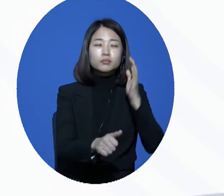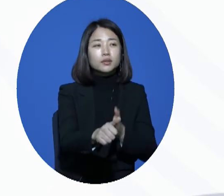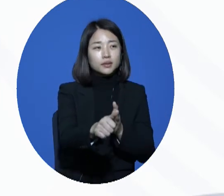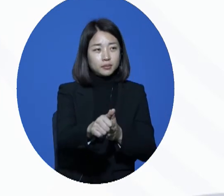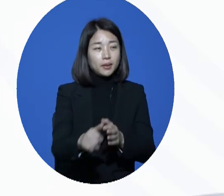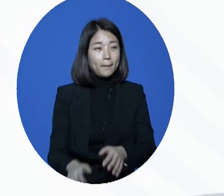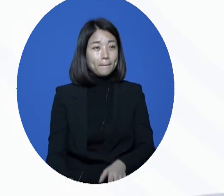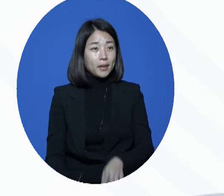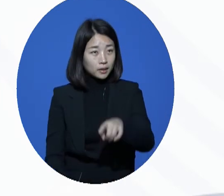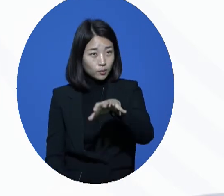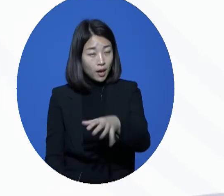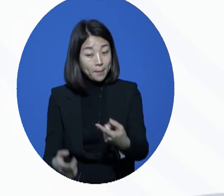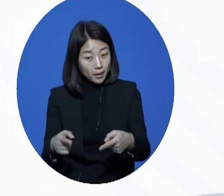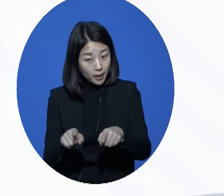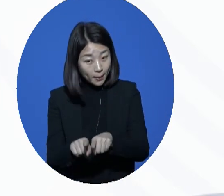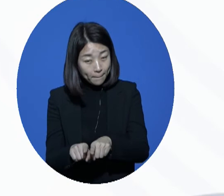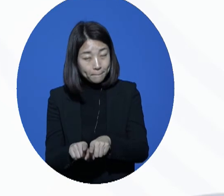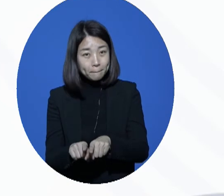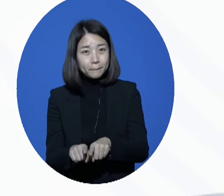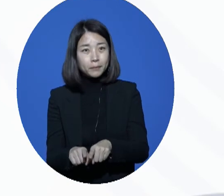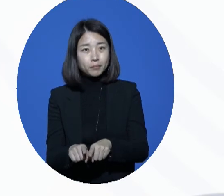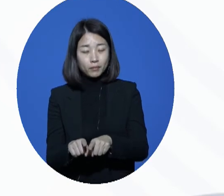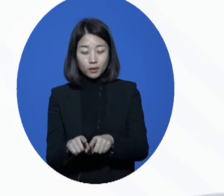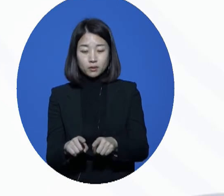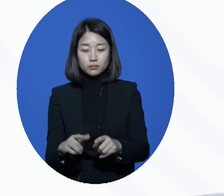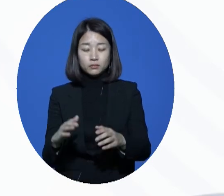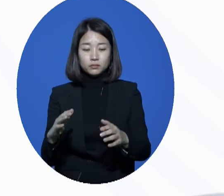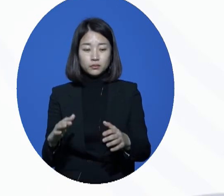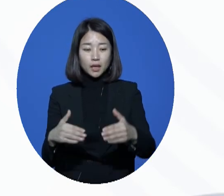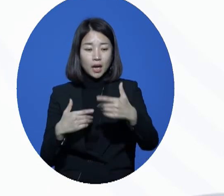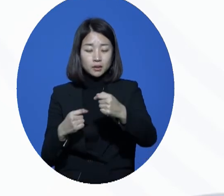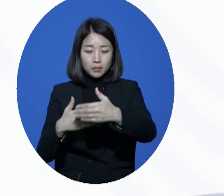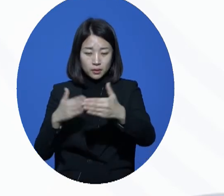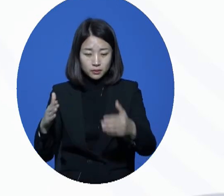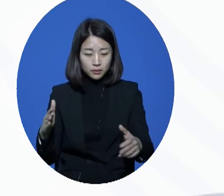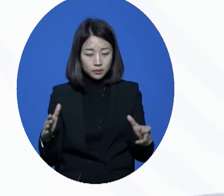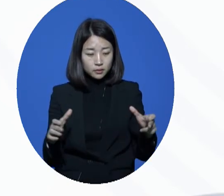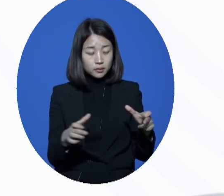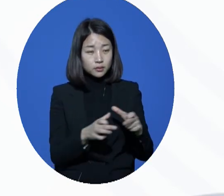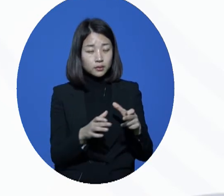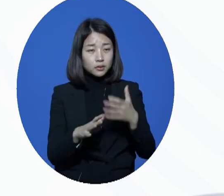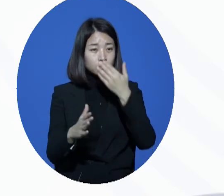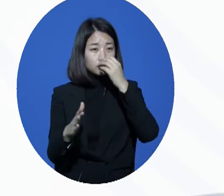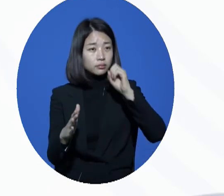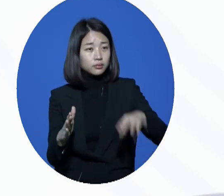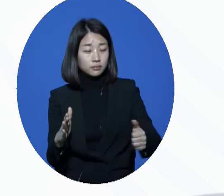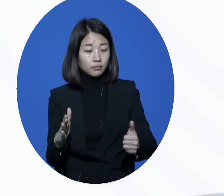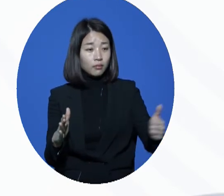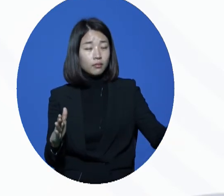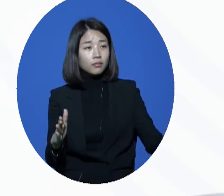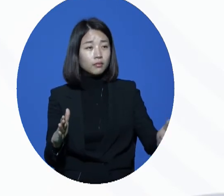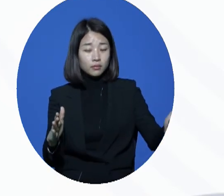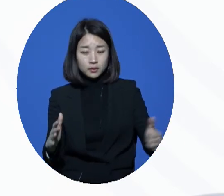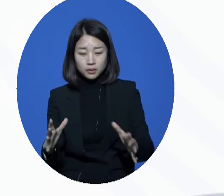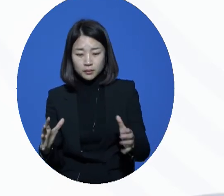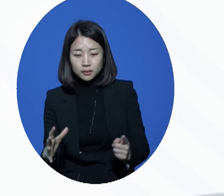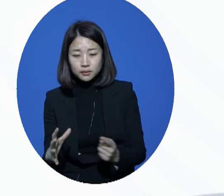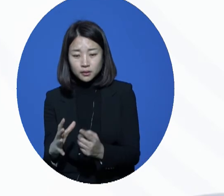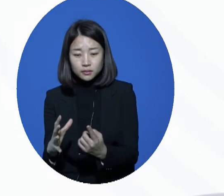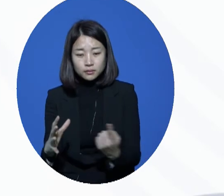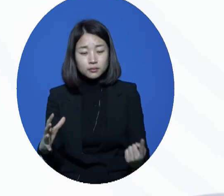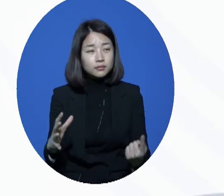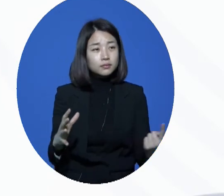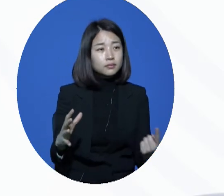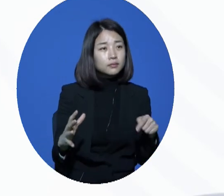것을 넘어서서 한 공간에서 투명 인간으로 존재하는 것이 아니라 매 순간 학교 구성원으로서 존재하고